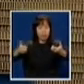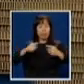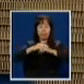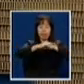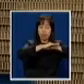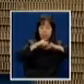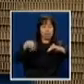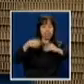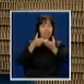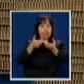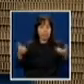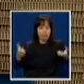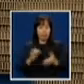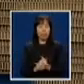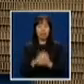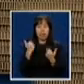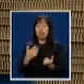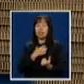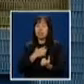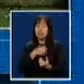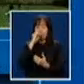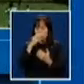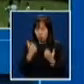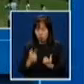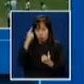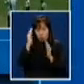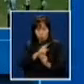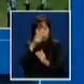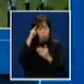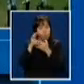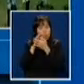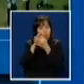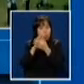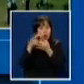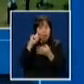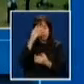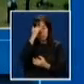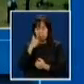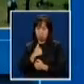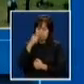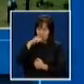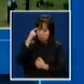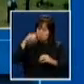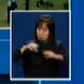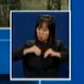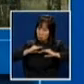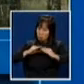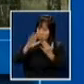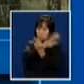ว้อยากจะขอเรียนครับว่าที่ห่วงใยกันมากนะครับว่ามีการจะไปยอมรับในเรื่องของแผน